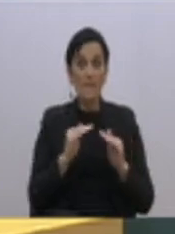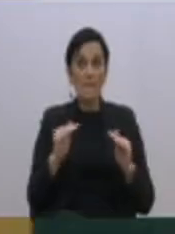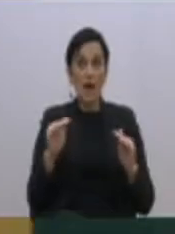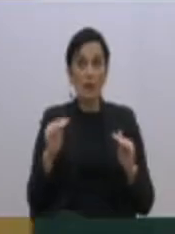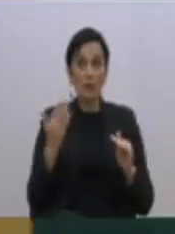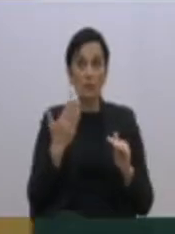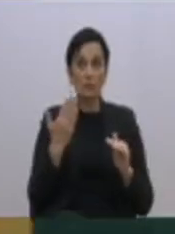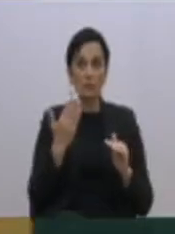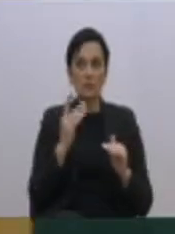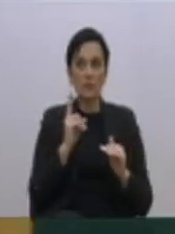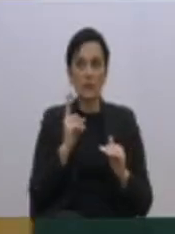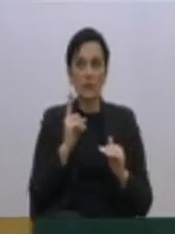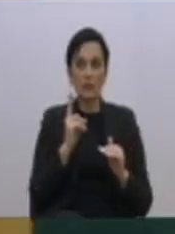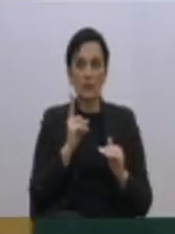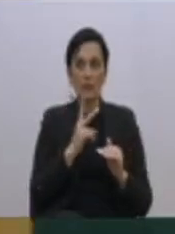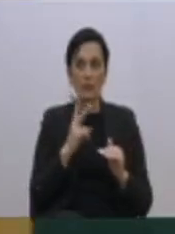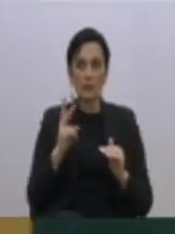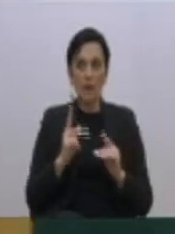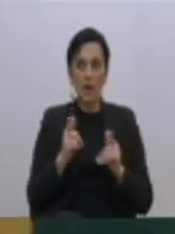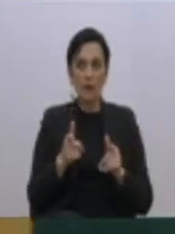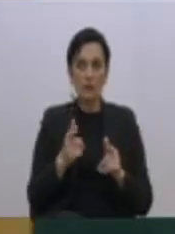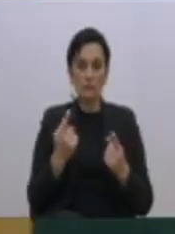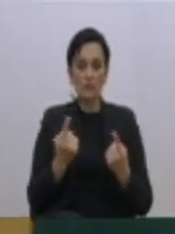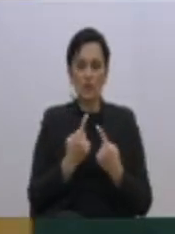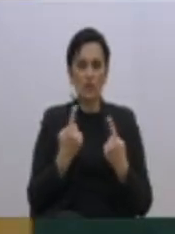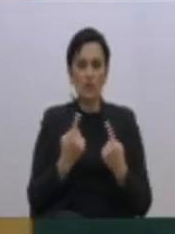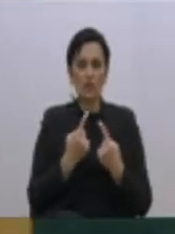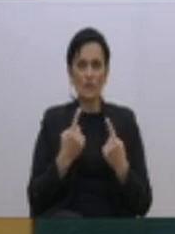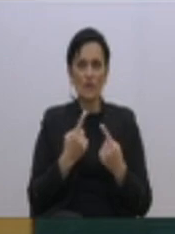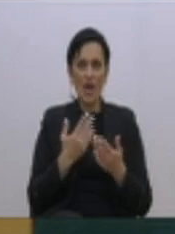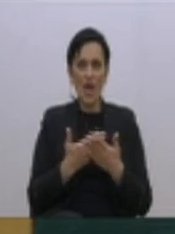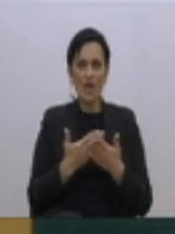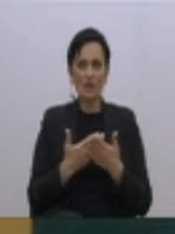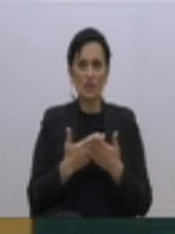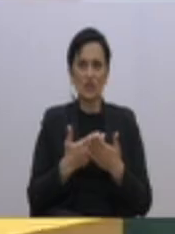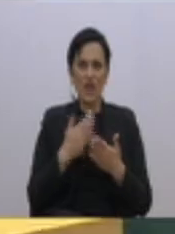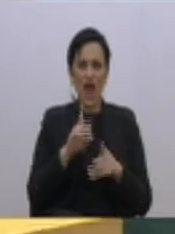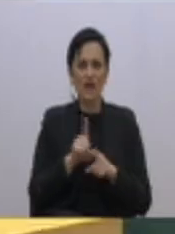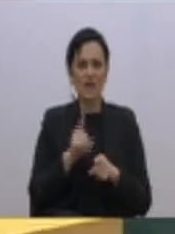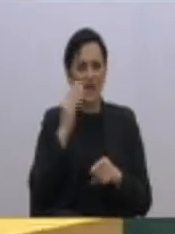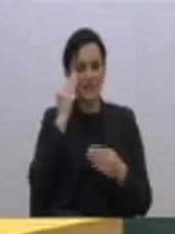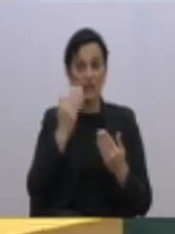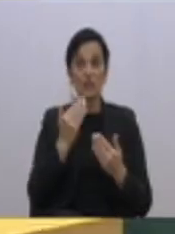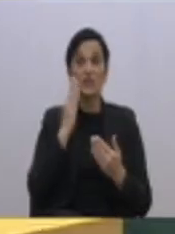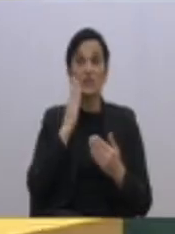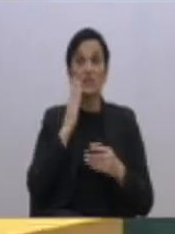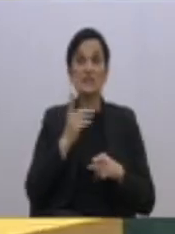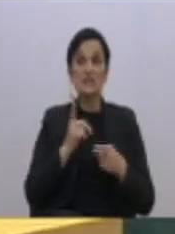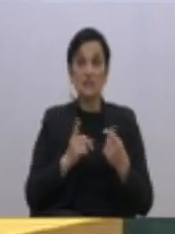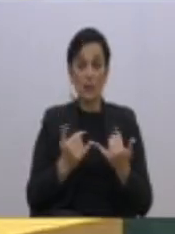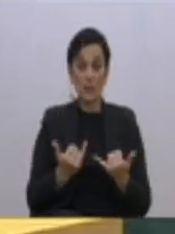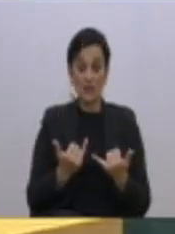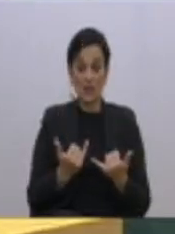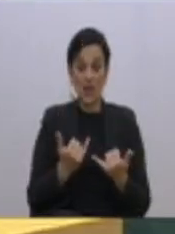რომლებიც პირველ კლასში მივიდოდნენ. ეს რაღაც ჩაულებრივი კოჰორტის ვარიაცია ახოლმე. ანუ სინამდვილეში ჩვენ დღეს